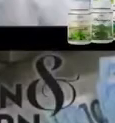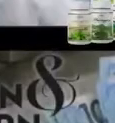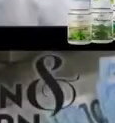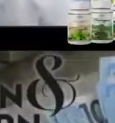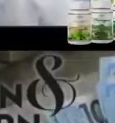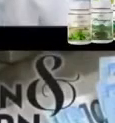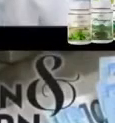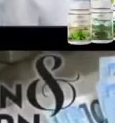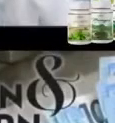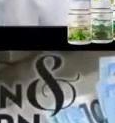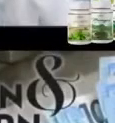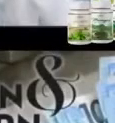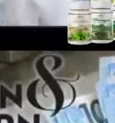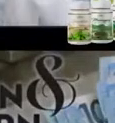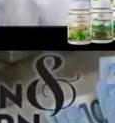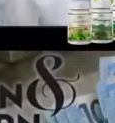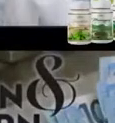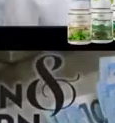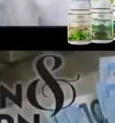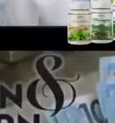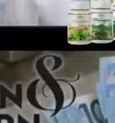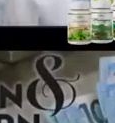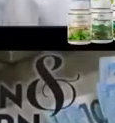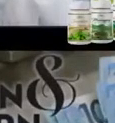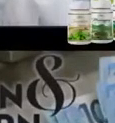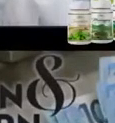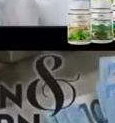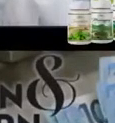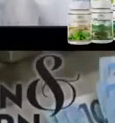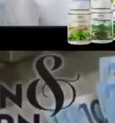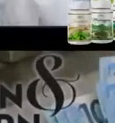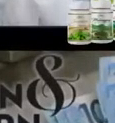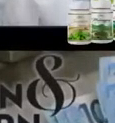Ito guys, pakinggan po natin yung negosyo. Ito po yung negosyo ko ngayon, guys.